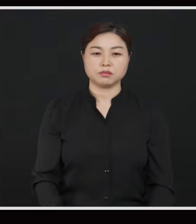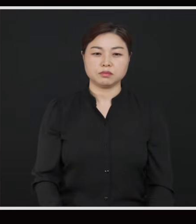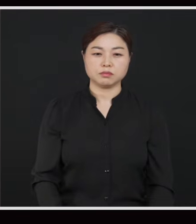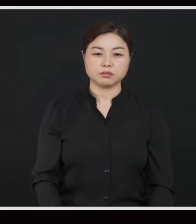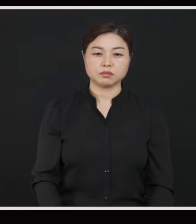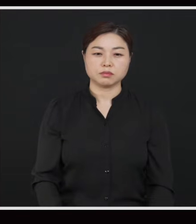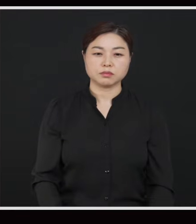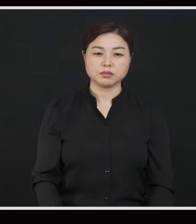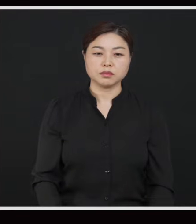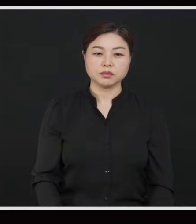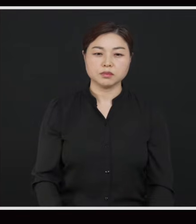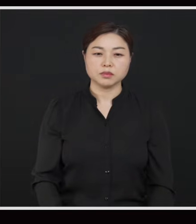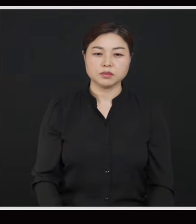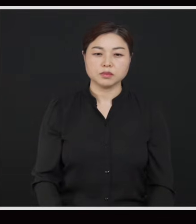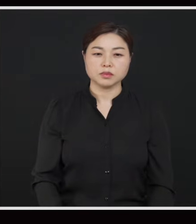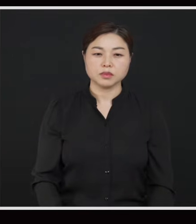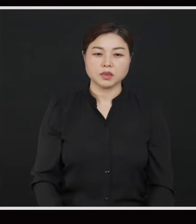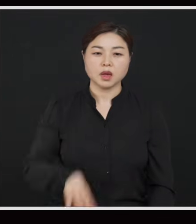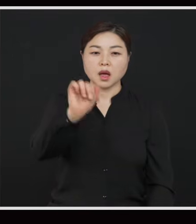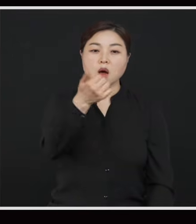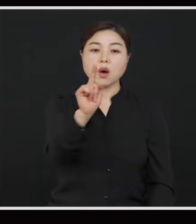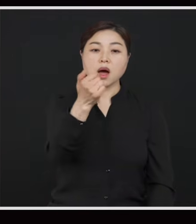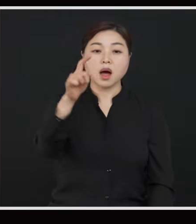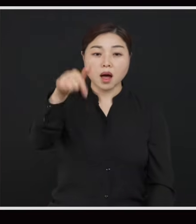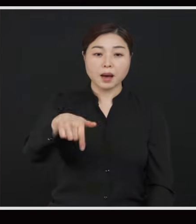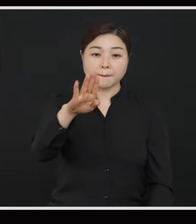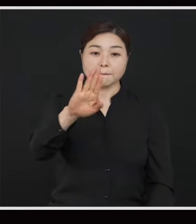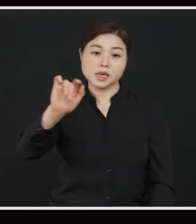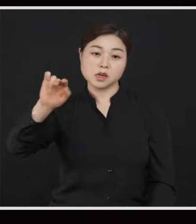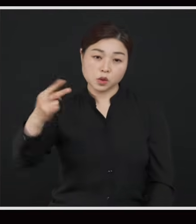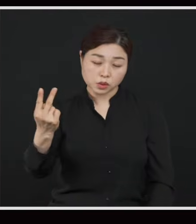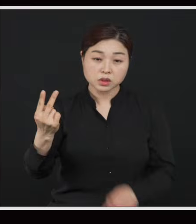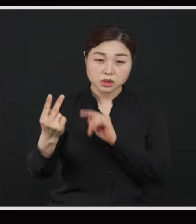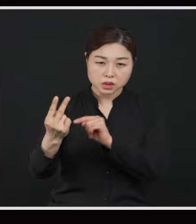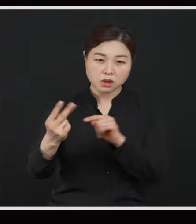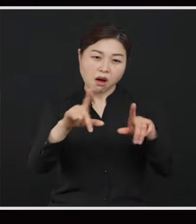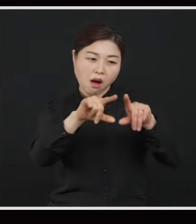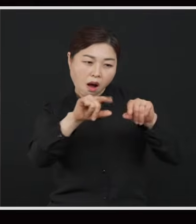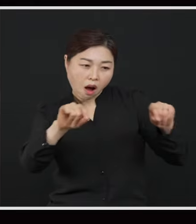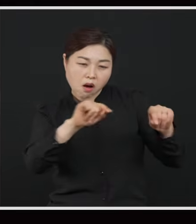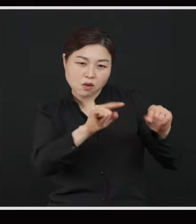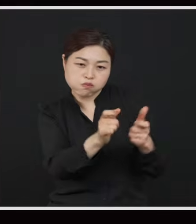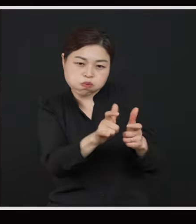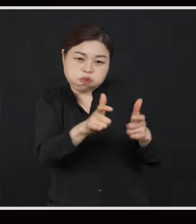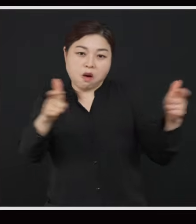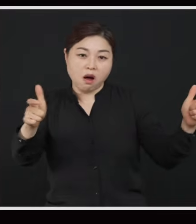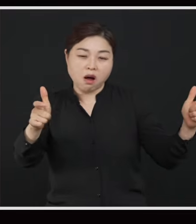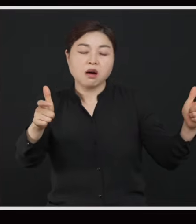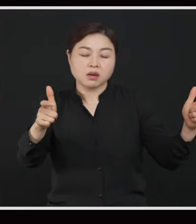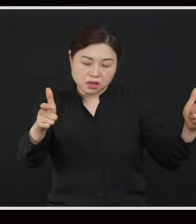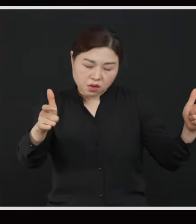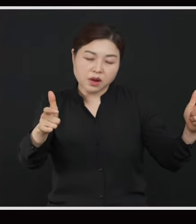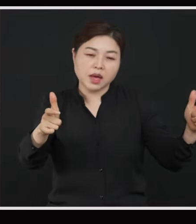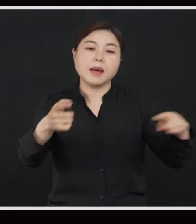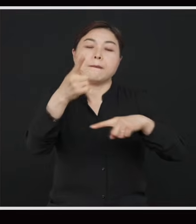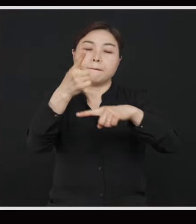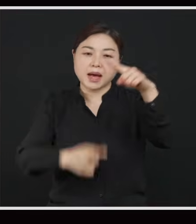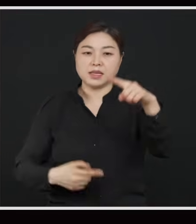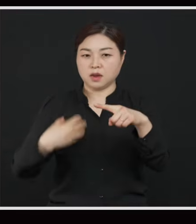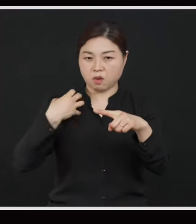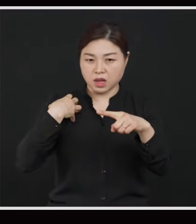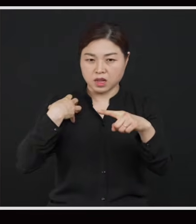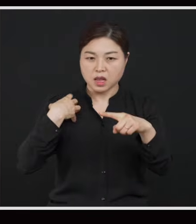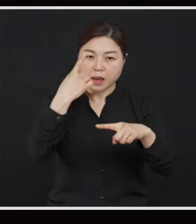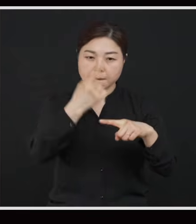자, 화학 비료는 이 식량혁명의 한 반쪽입니다. 나머지 반은